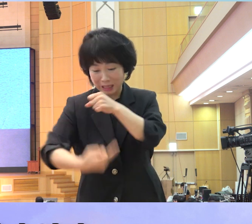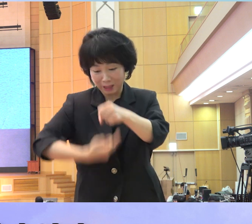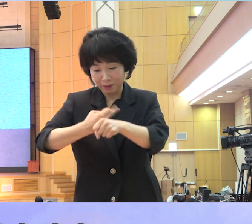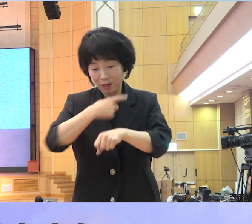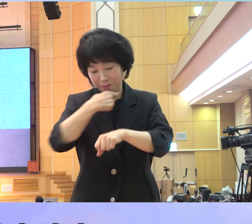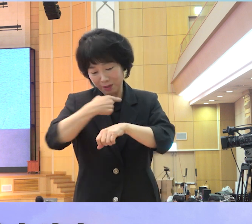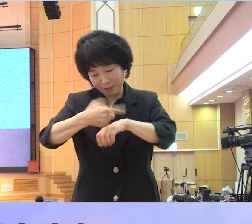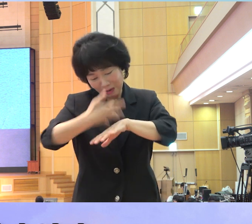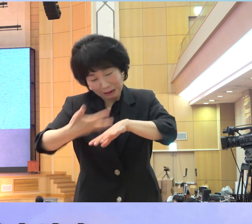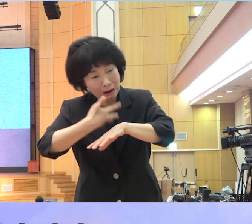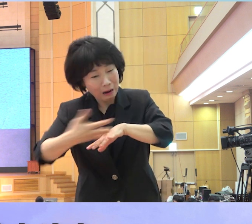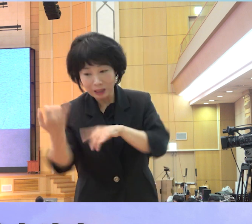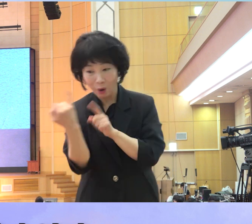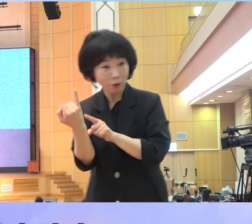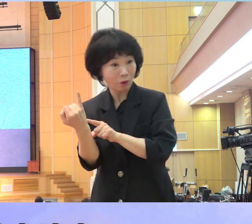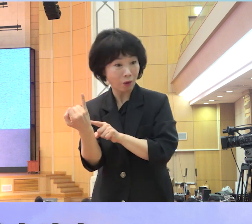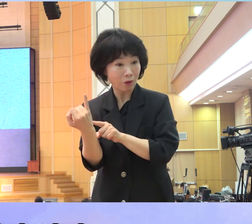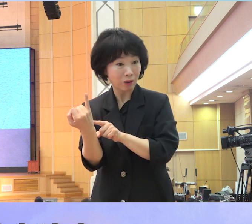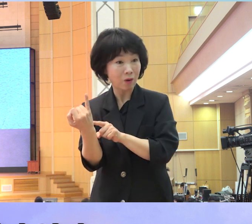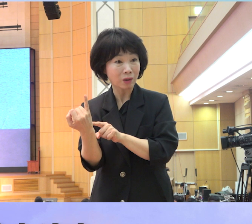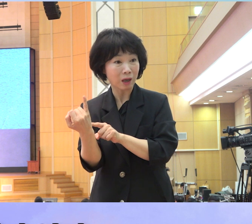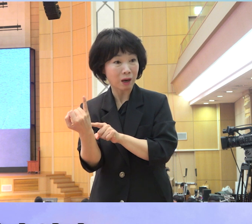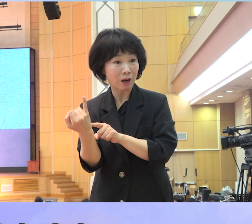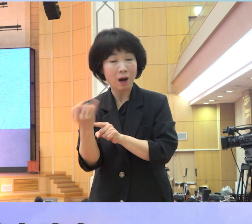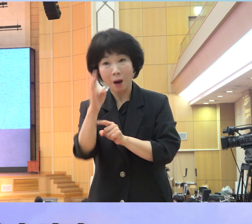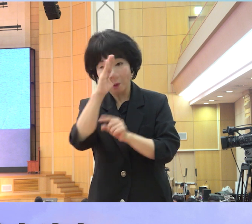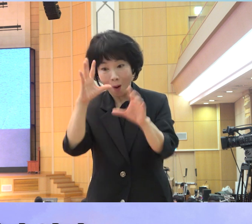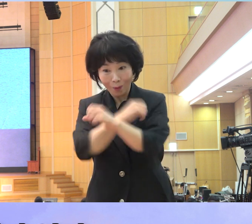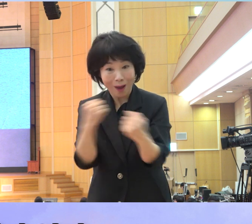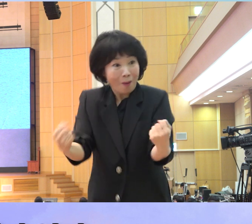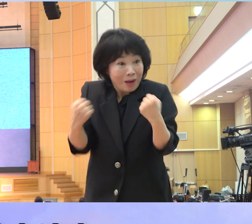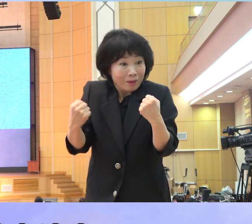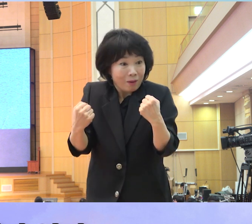회당장의 사건이 어떻게 됐습니까? 그 기다리는 중에